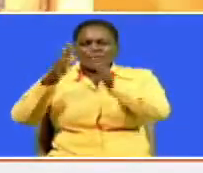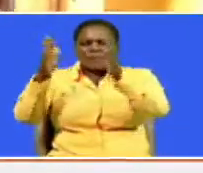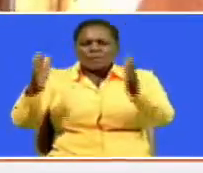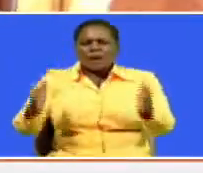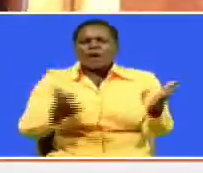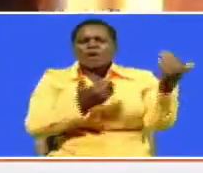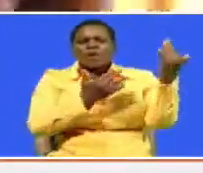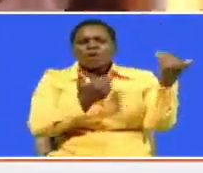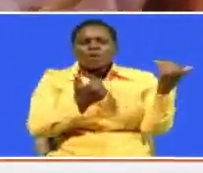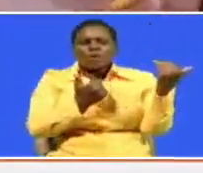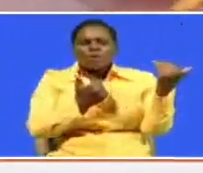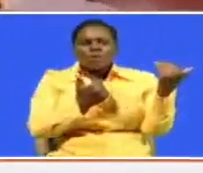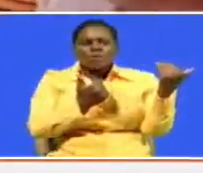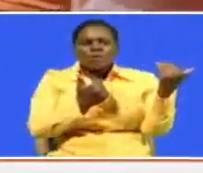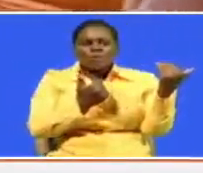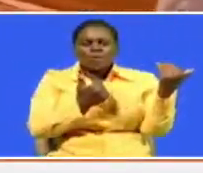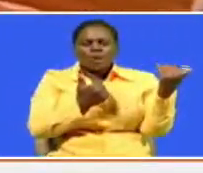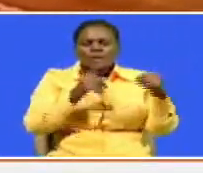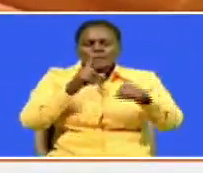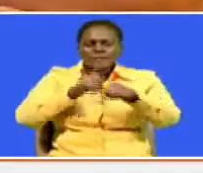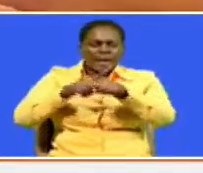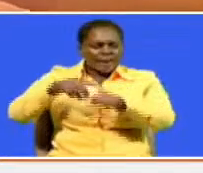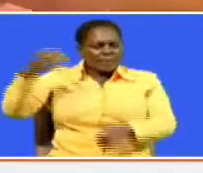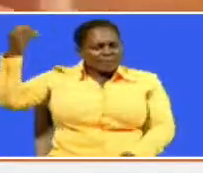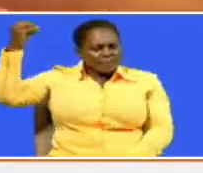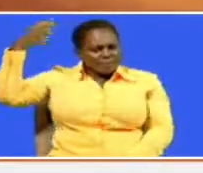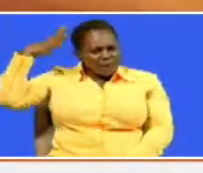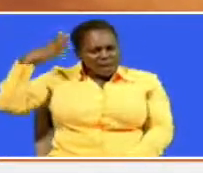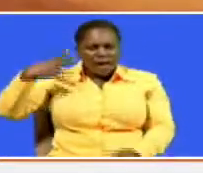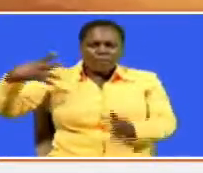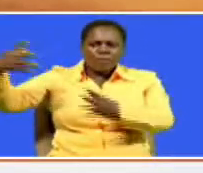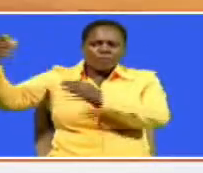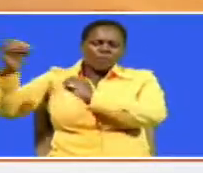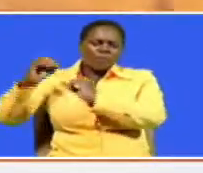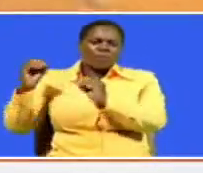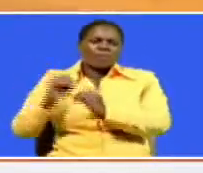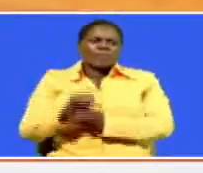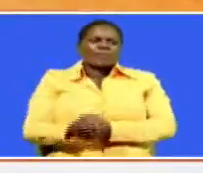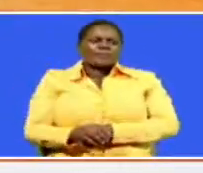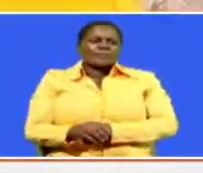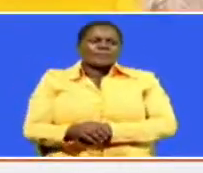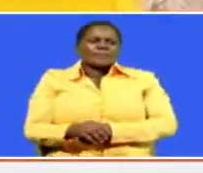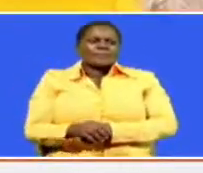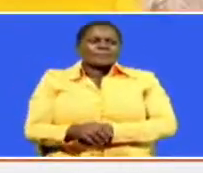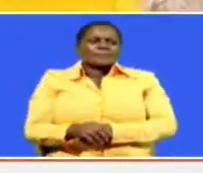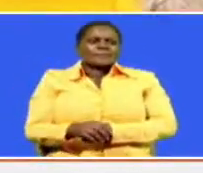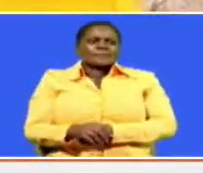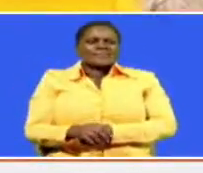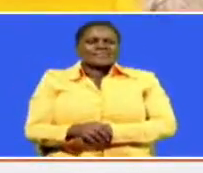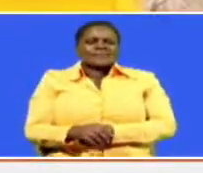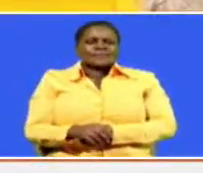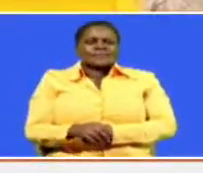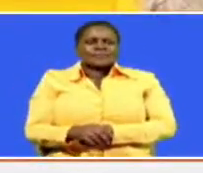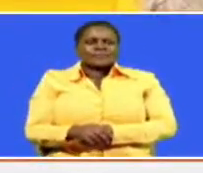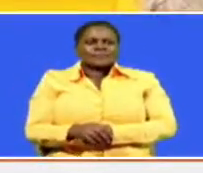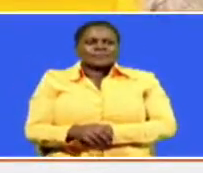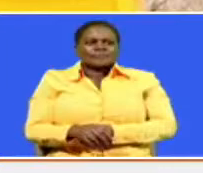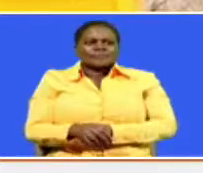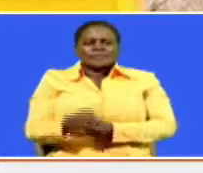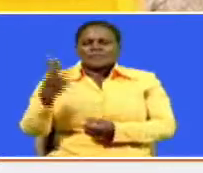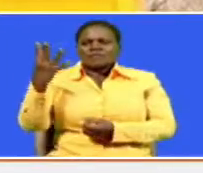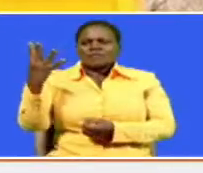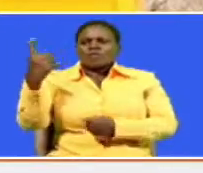tunatumaini wakati wa jua kali hawataenda. Sukari tunakorogea tunawekea kwa muda wa